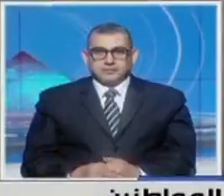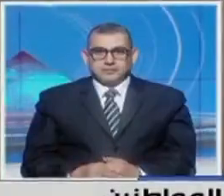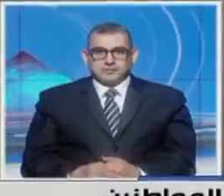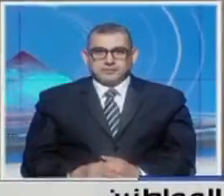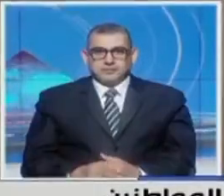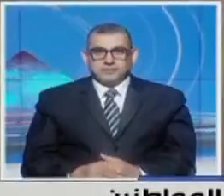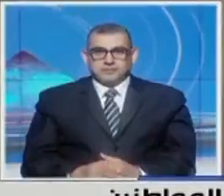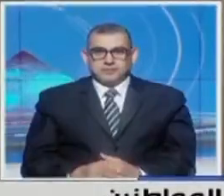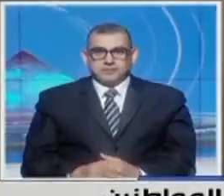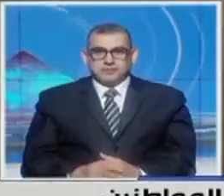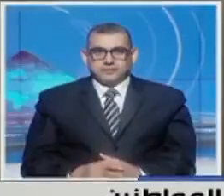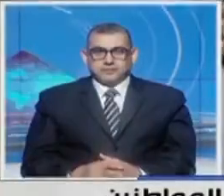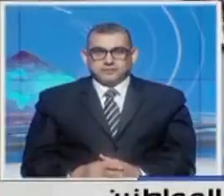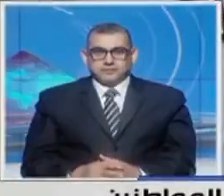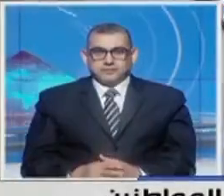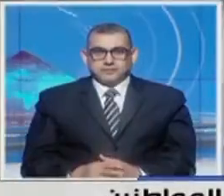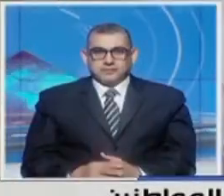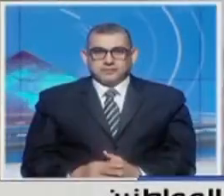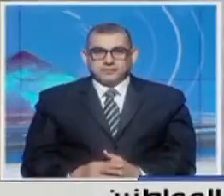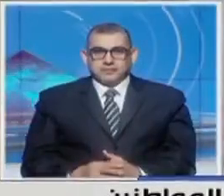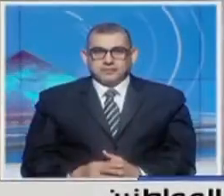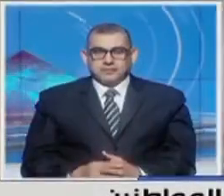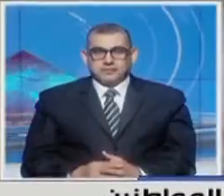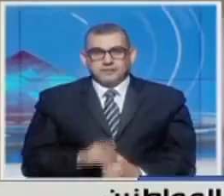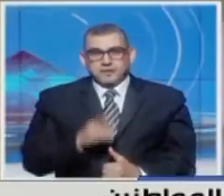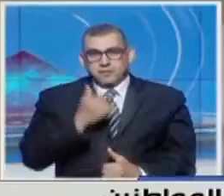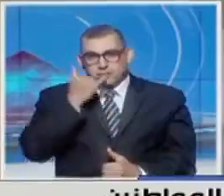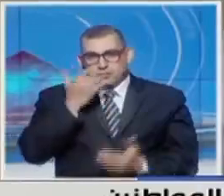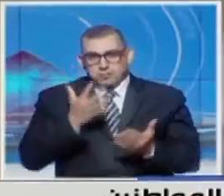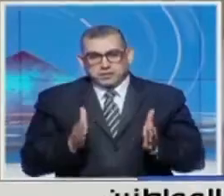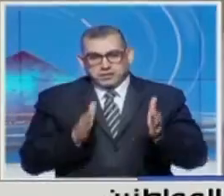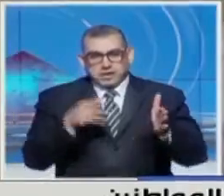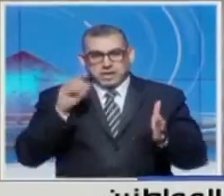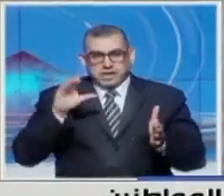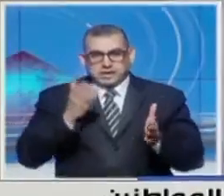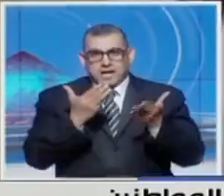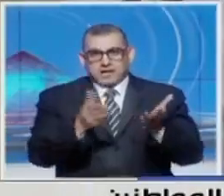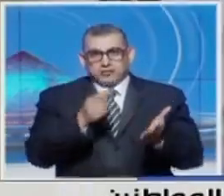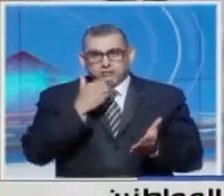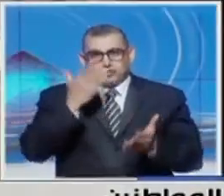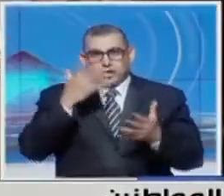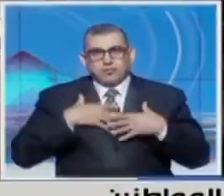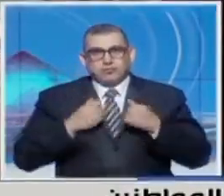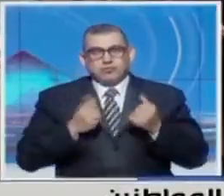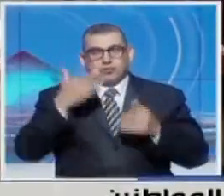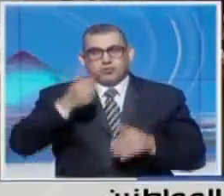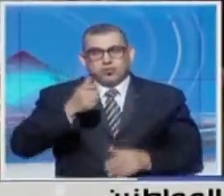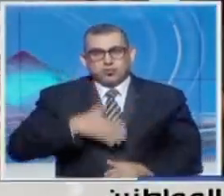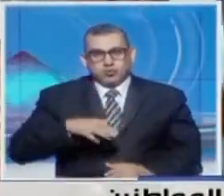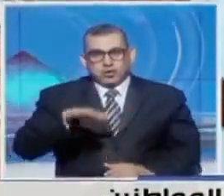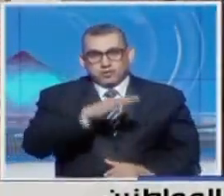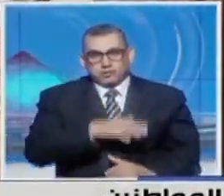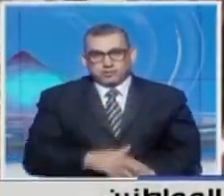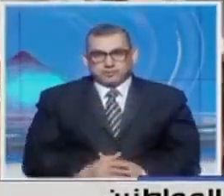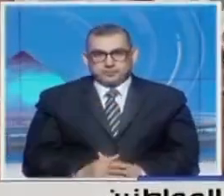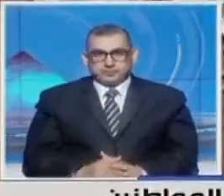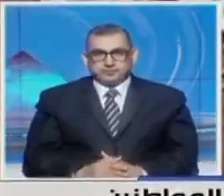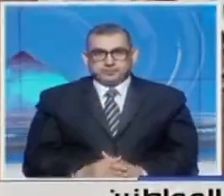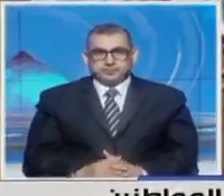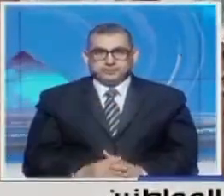يا مصر ياللي شمسك لا يوم. دي حاجة بسيطة كده يا كابتن الريس. ليه؟ الله يجعل لك من نور عليكم يا رب. أنا أديلك